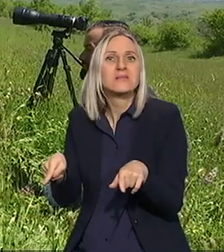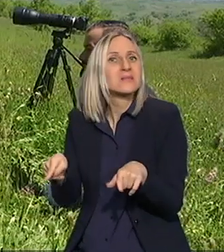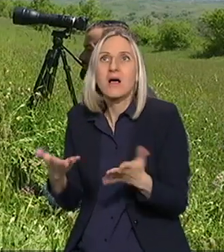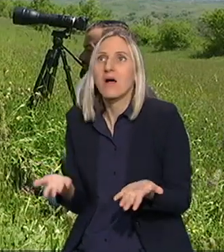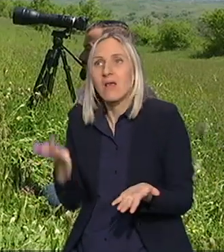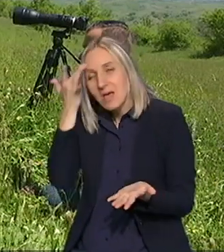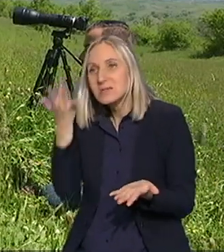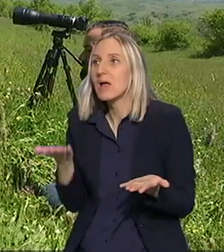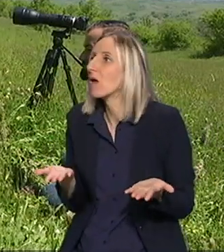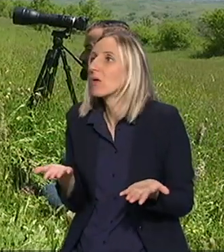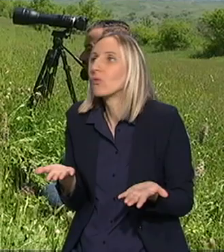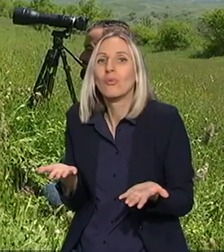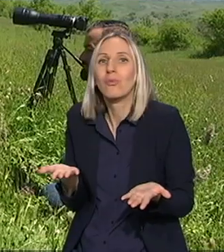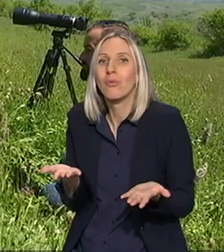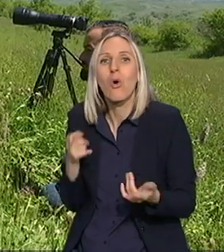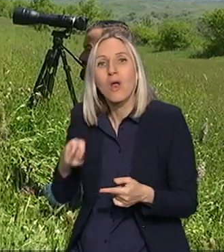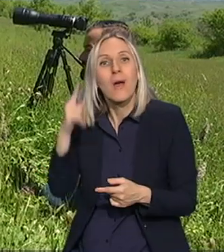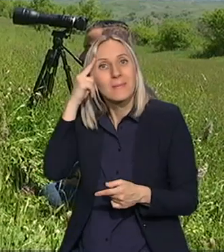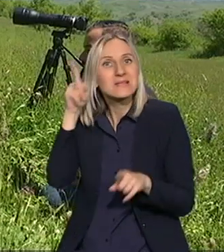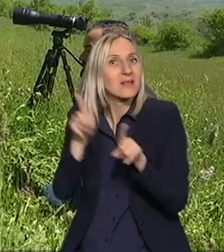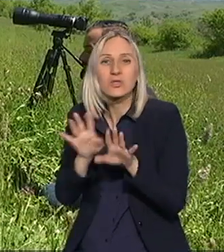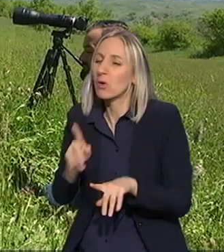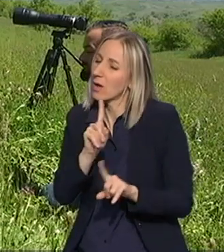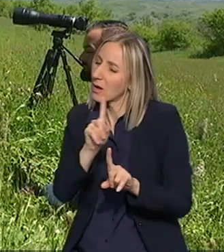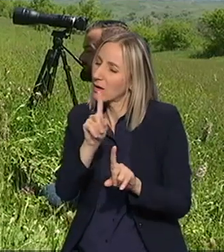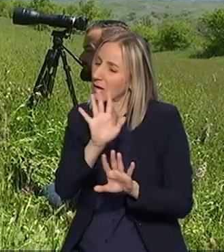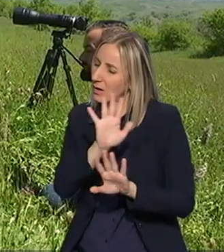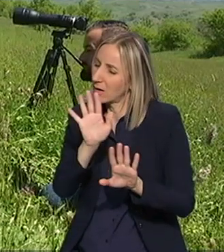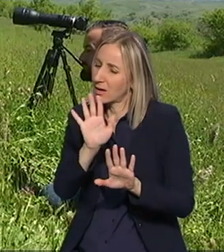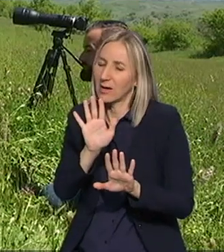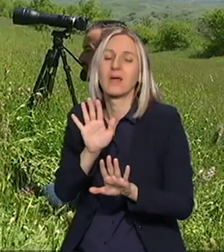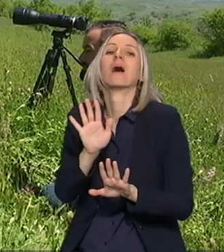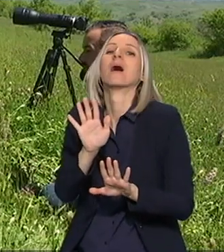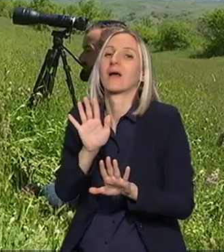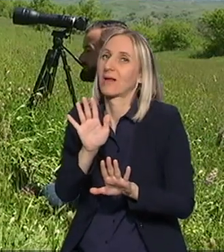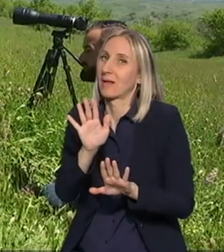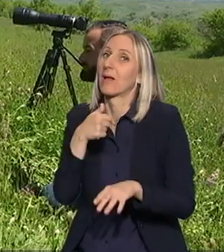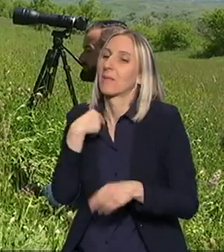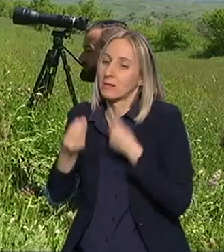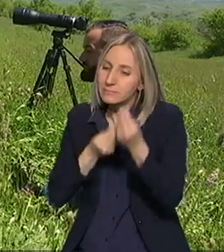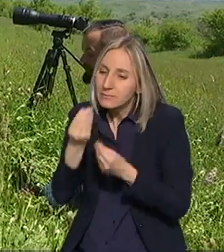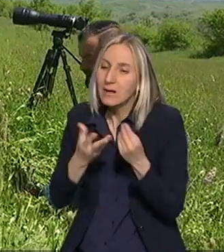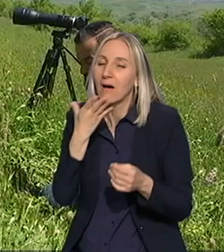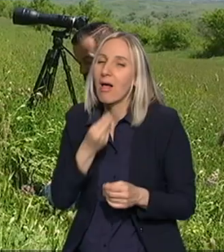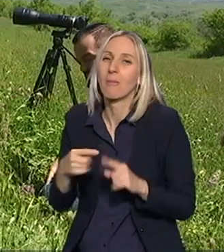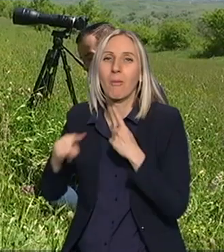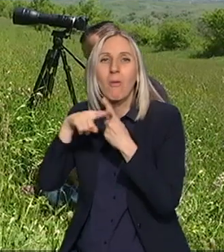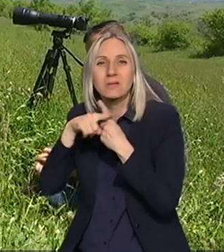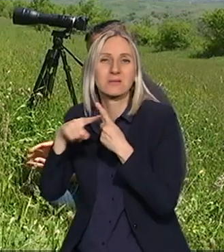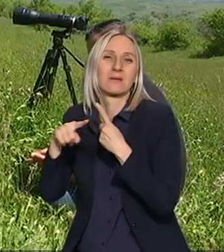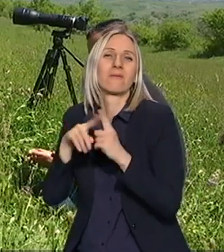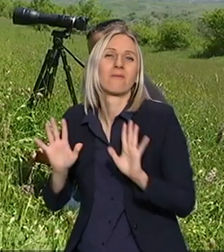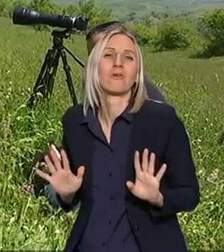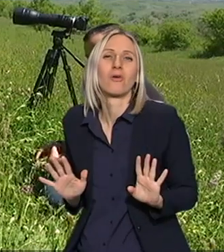da idu. Ima da misli, oni tako, ne, čekaj sada mi, neka druga je situacija sada. Lepša strana